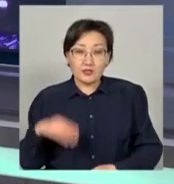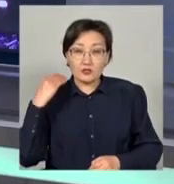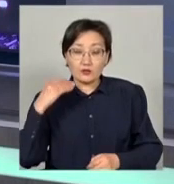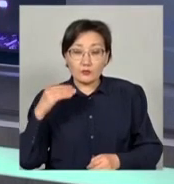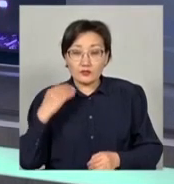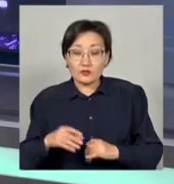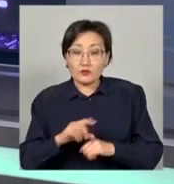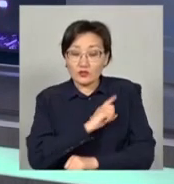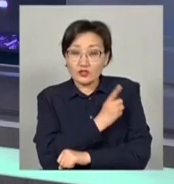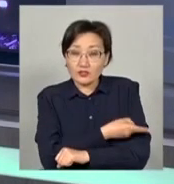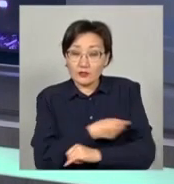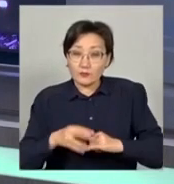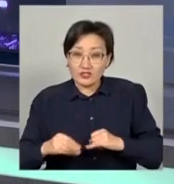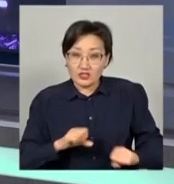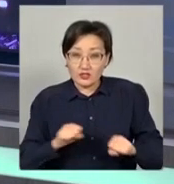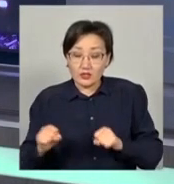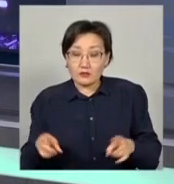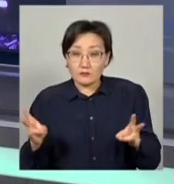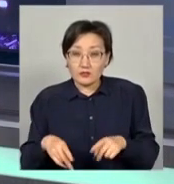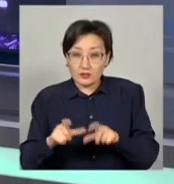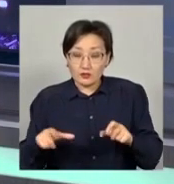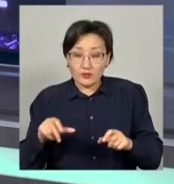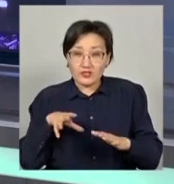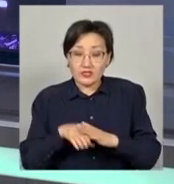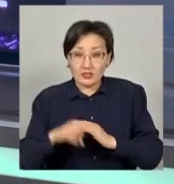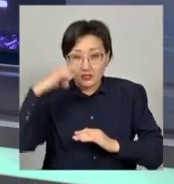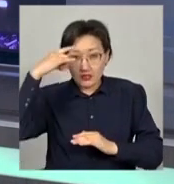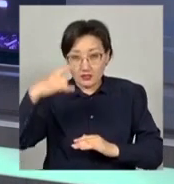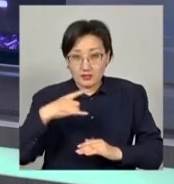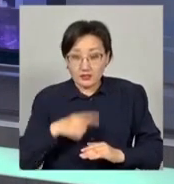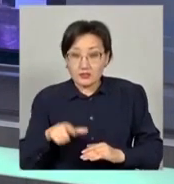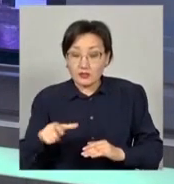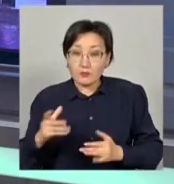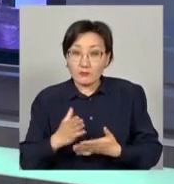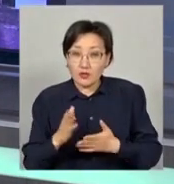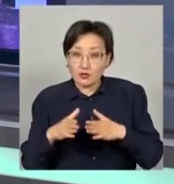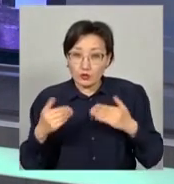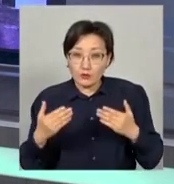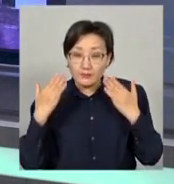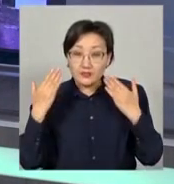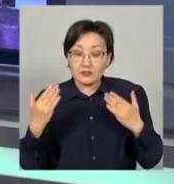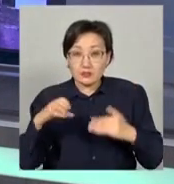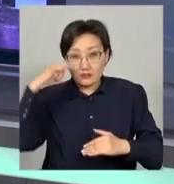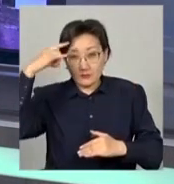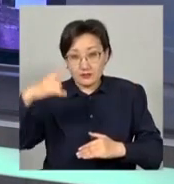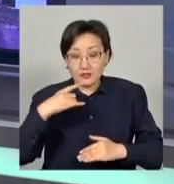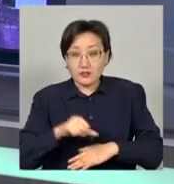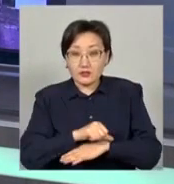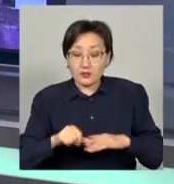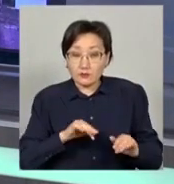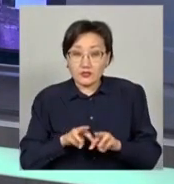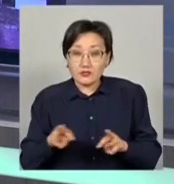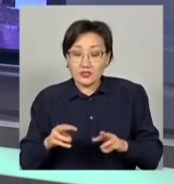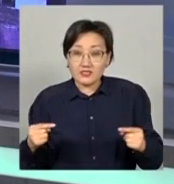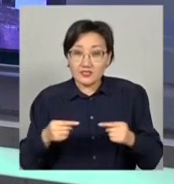Türkiye'deki joykın jer silkinisinden zardap çekkendер qatarında Kazakstandıktardın bar joğı belgisiz. Elimizdің sırtkı ister ministerliği